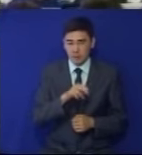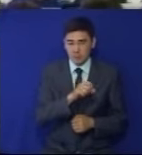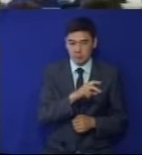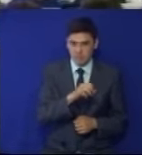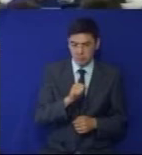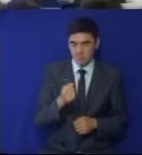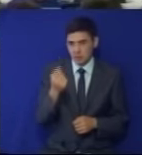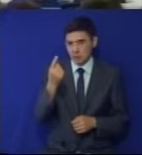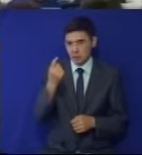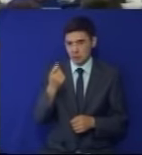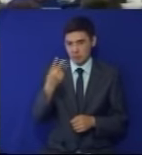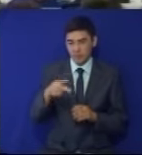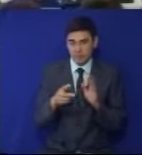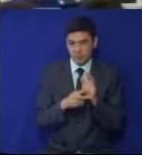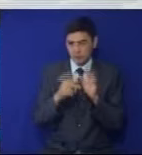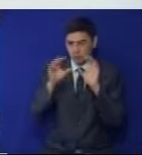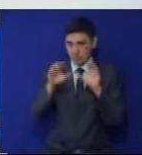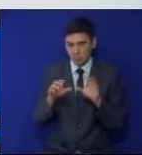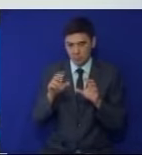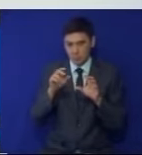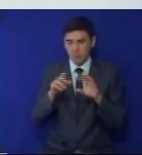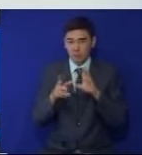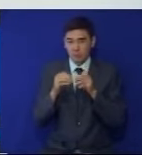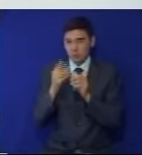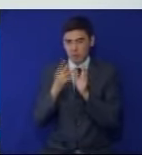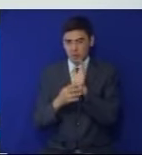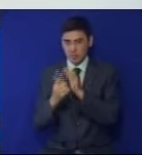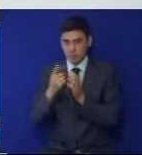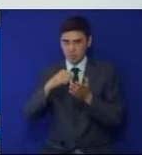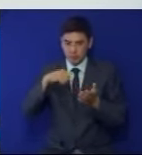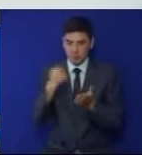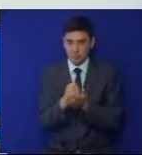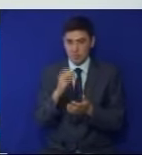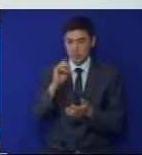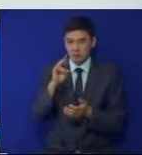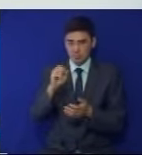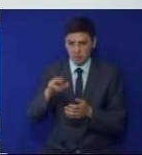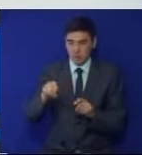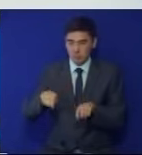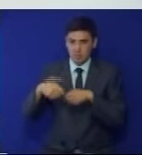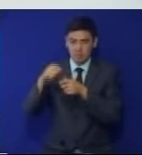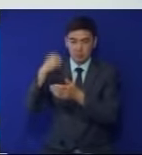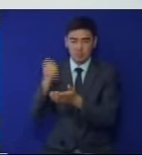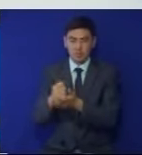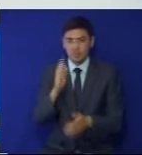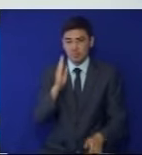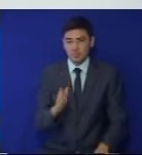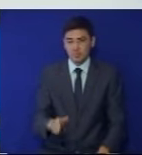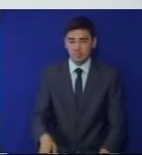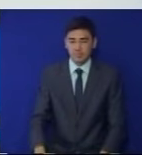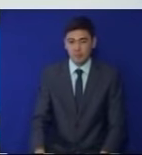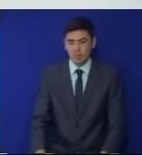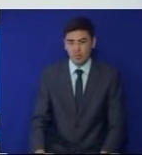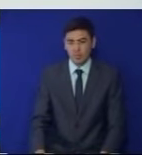қарауында 128 заң жобасы болып, оның 91-і мақұлданып, Сенатқа жолданған. Өңір жаңалықтары.